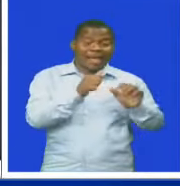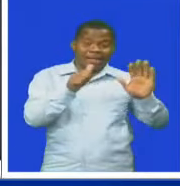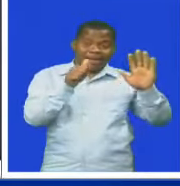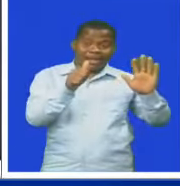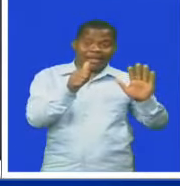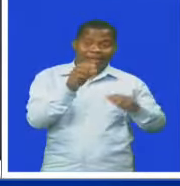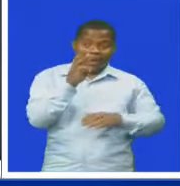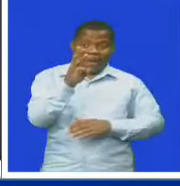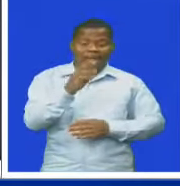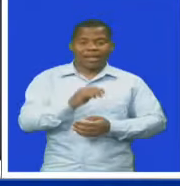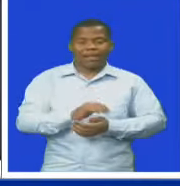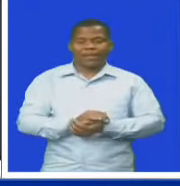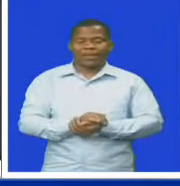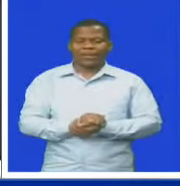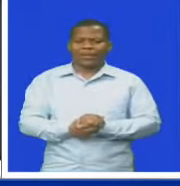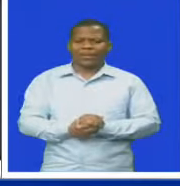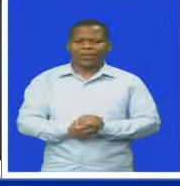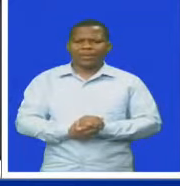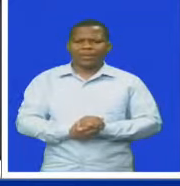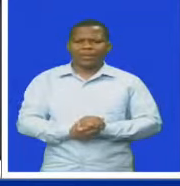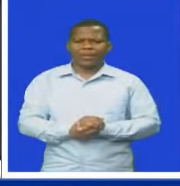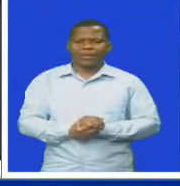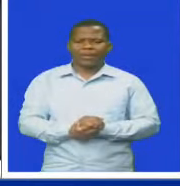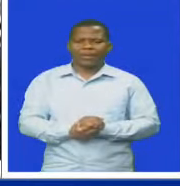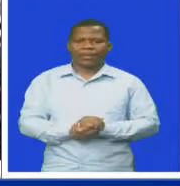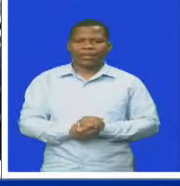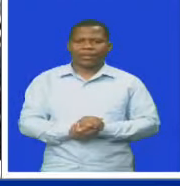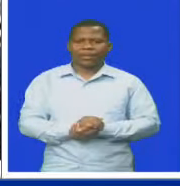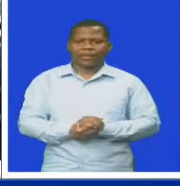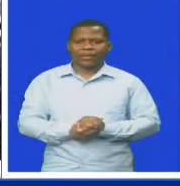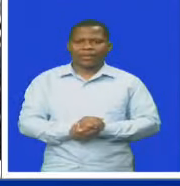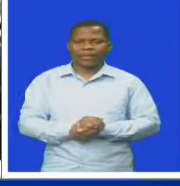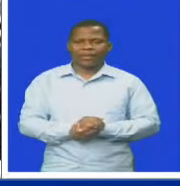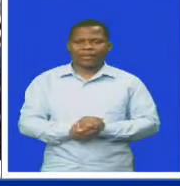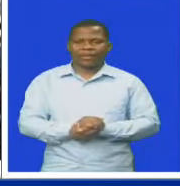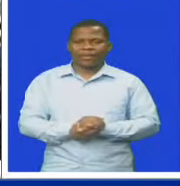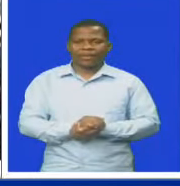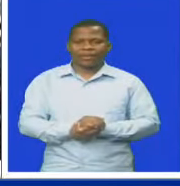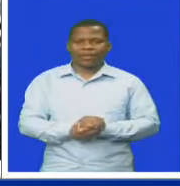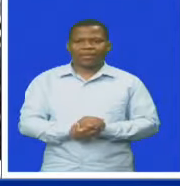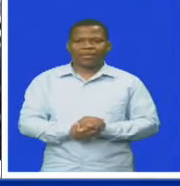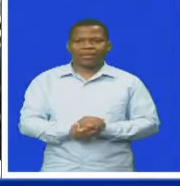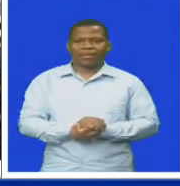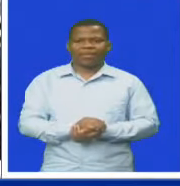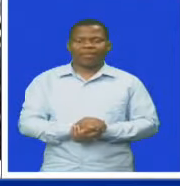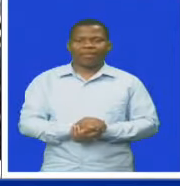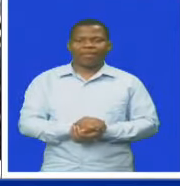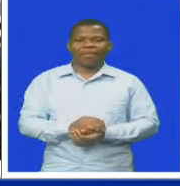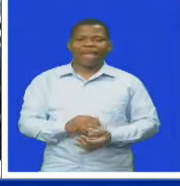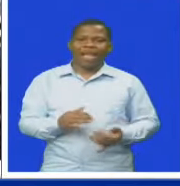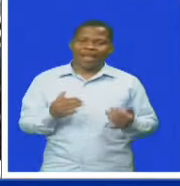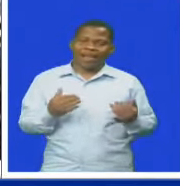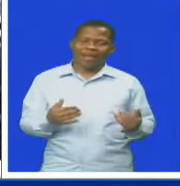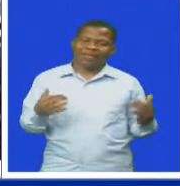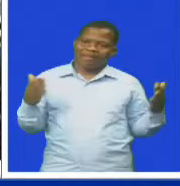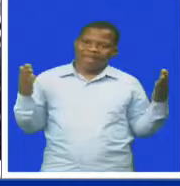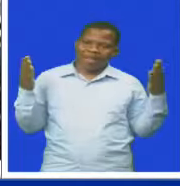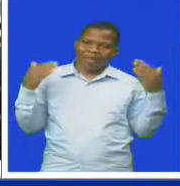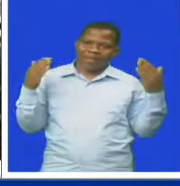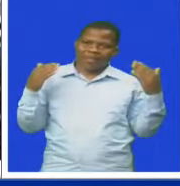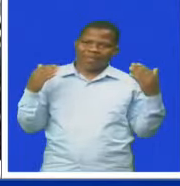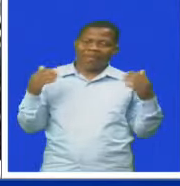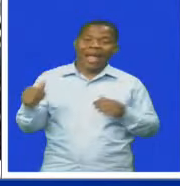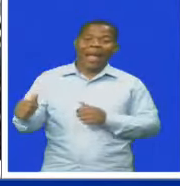ifombe itfolakala ka France 24 DW kanye na VOA Mbukeli kulesikhathi sidawukuya eTitolo nasibuya Themkos